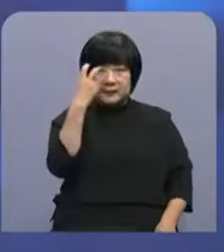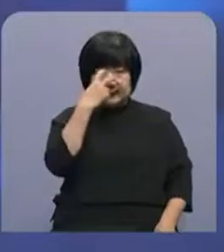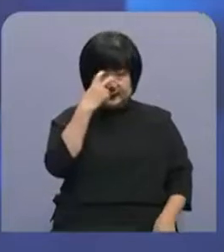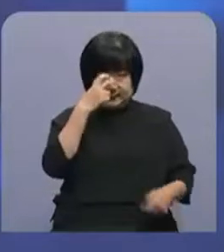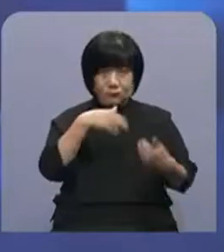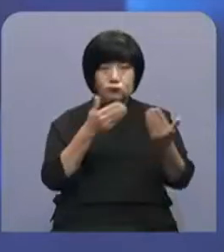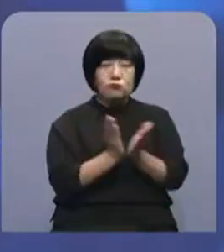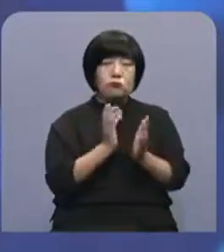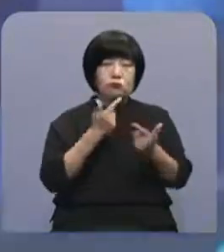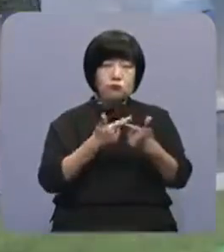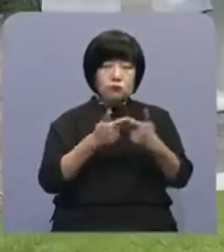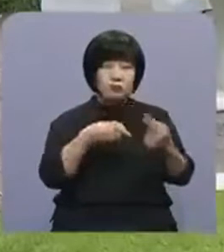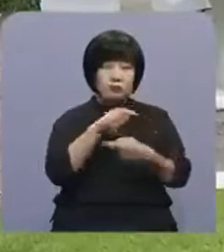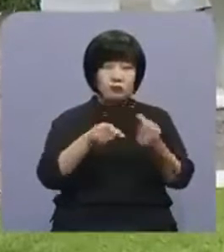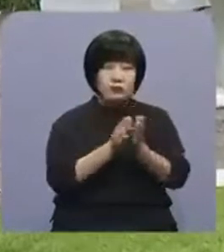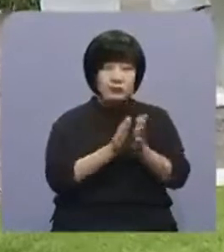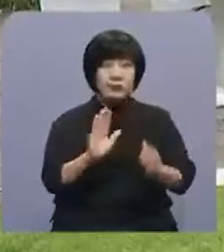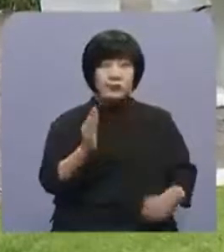기자입니다.